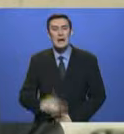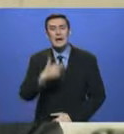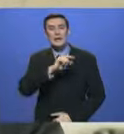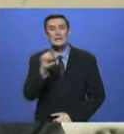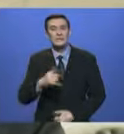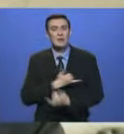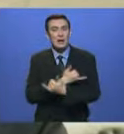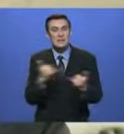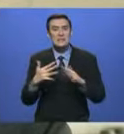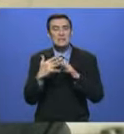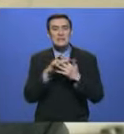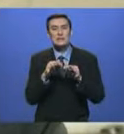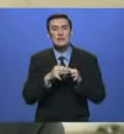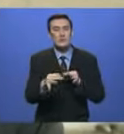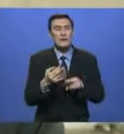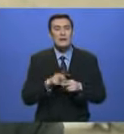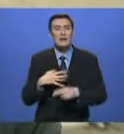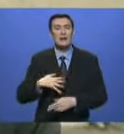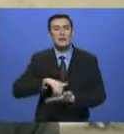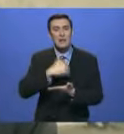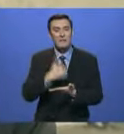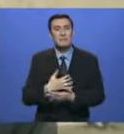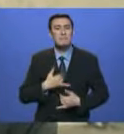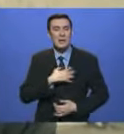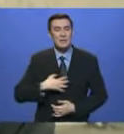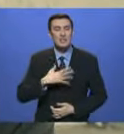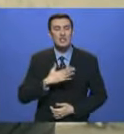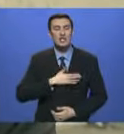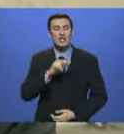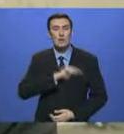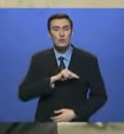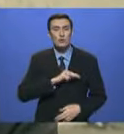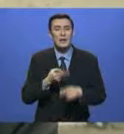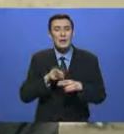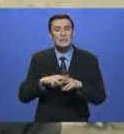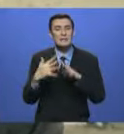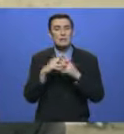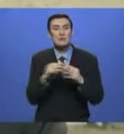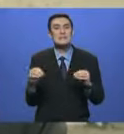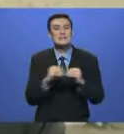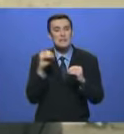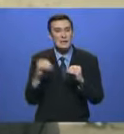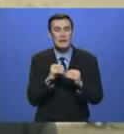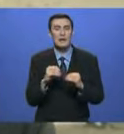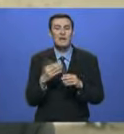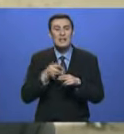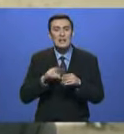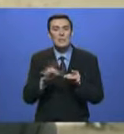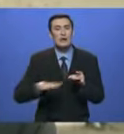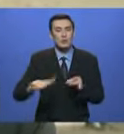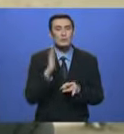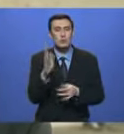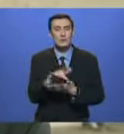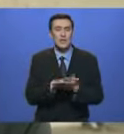Газификация сельских населенных пунктов – это один из главных приоритетов нашей работы. Это село 10-е в этом районе. В дальнейшем работа будет